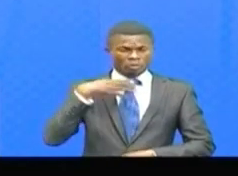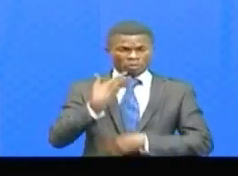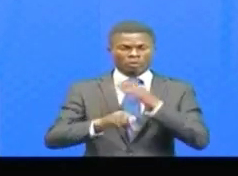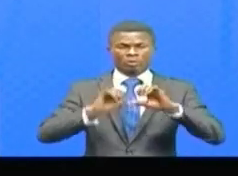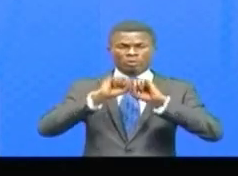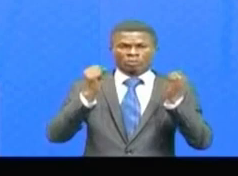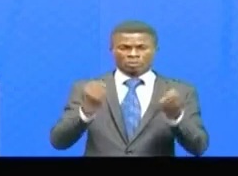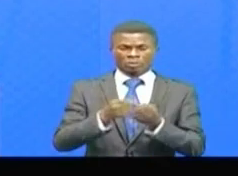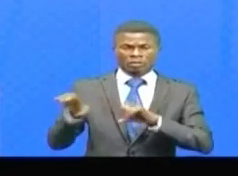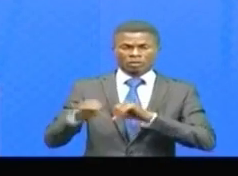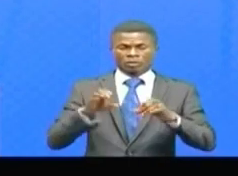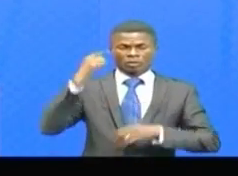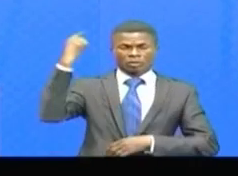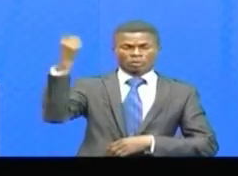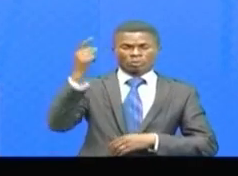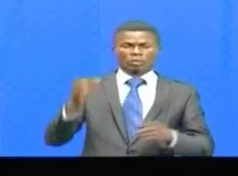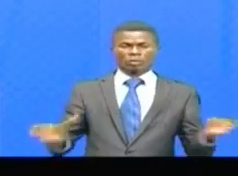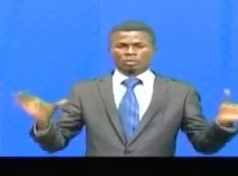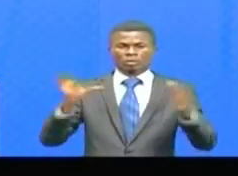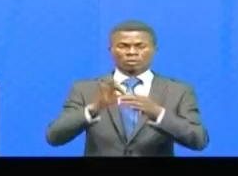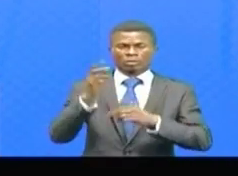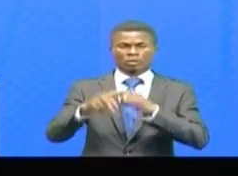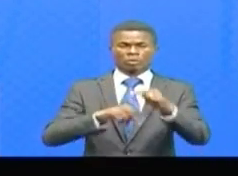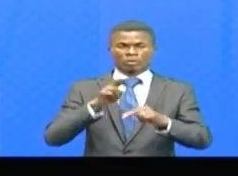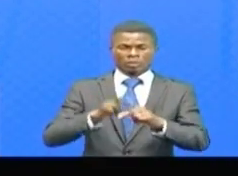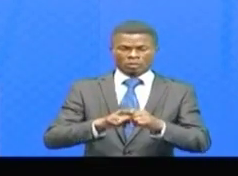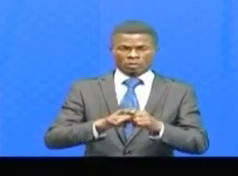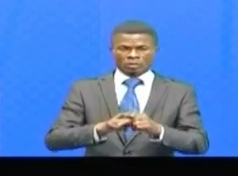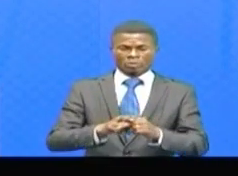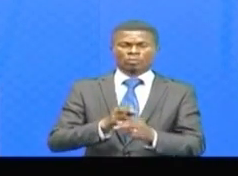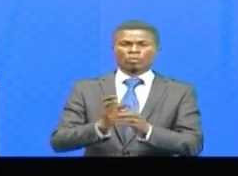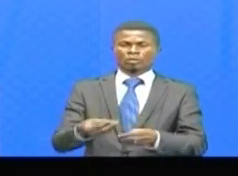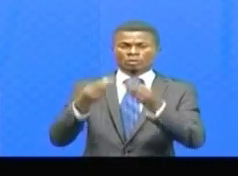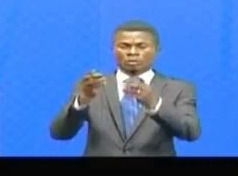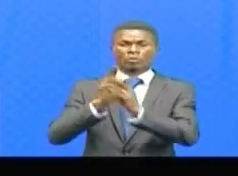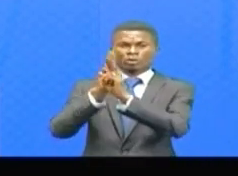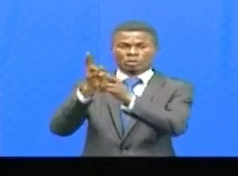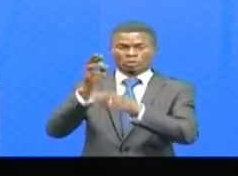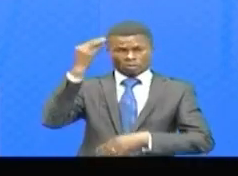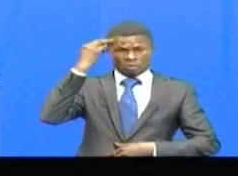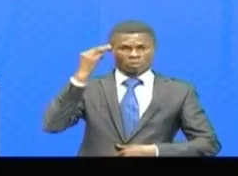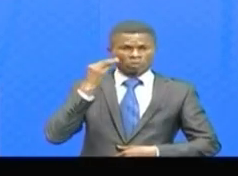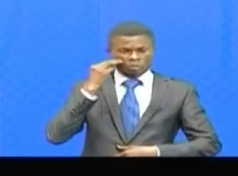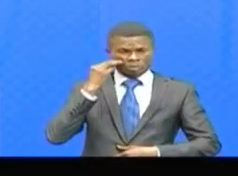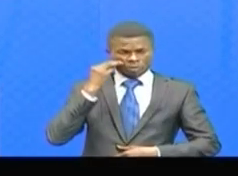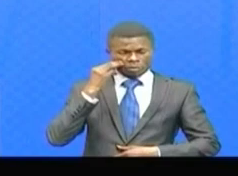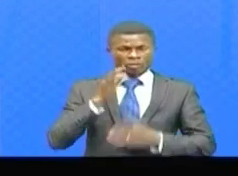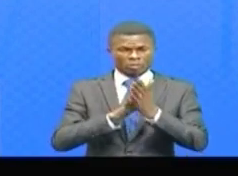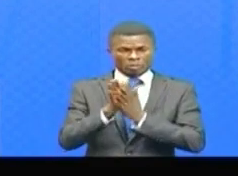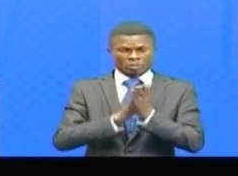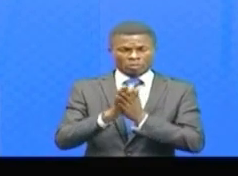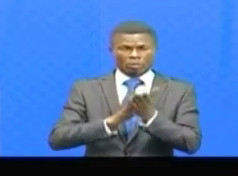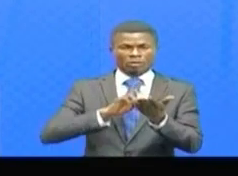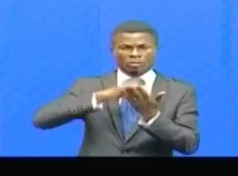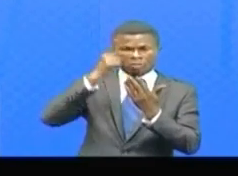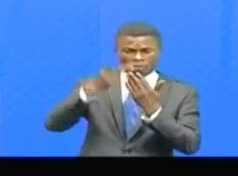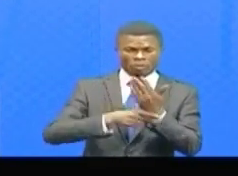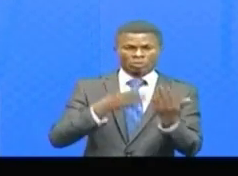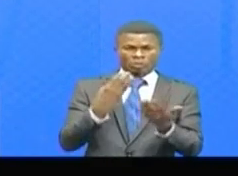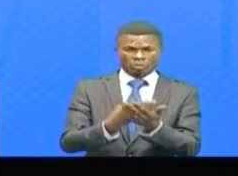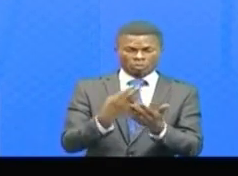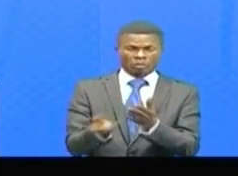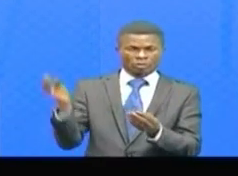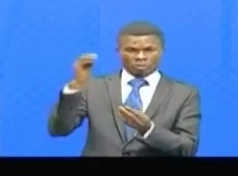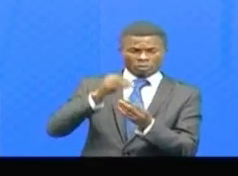Action humanitaire et solidarité nationale a présenté au Conseil le rapport relatif au programme d'urgence intégrée